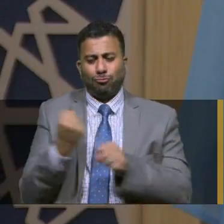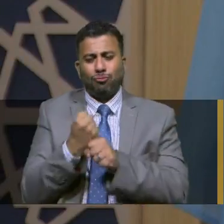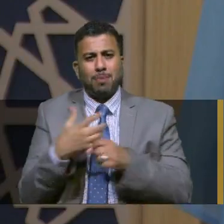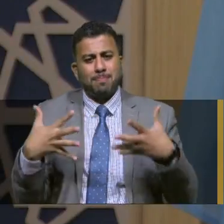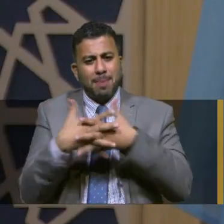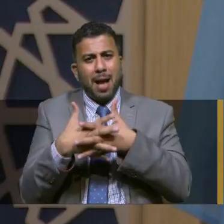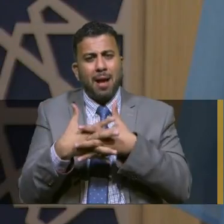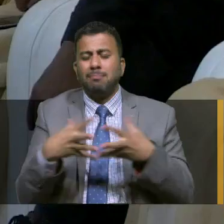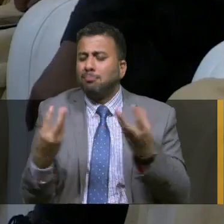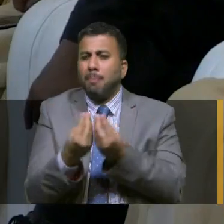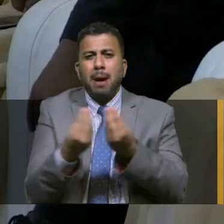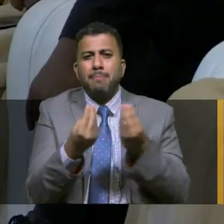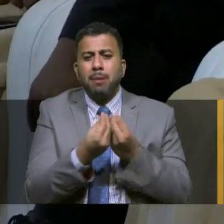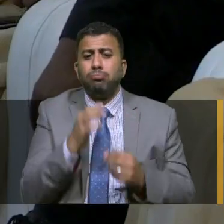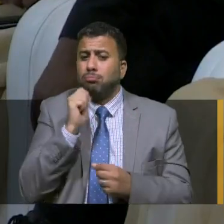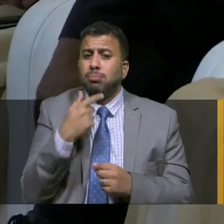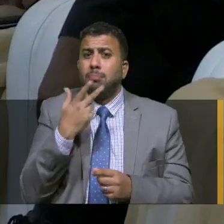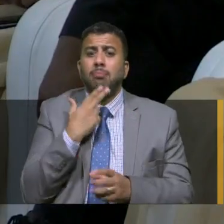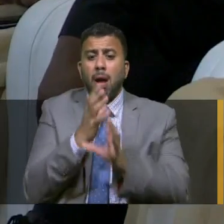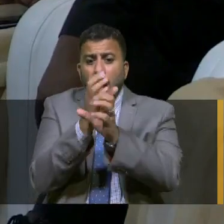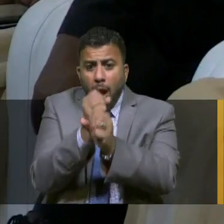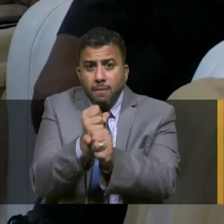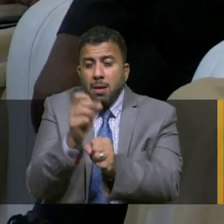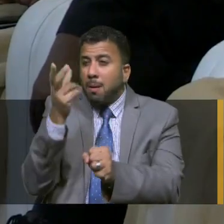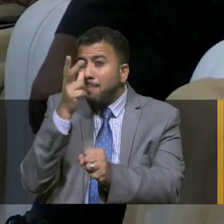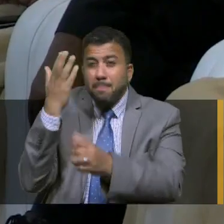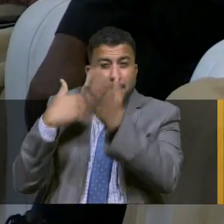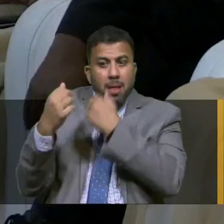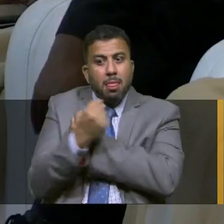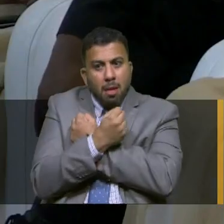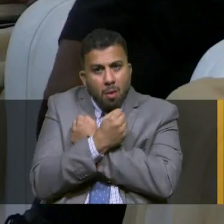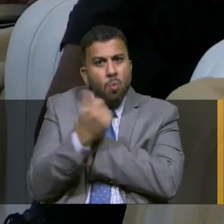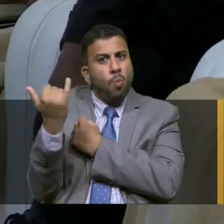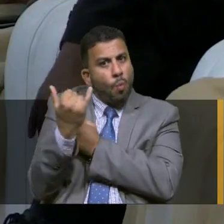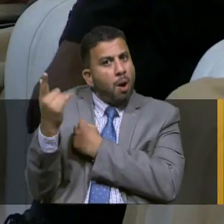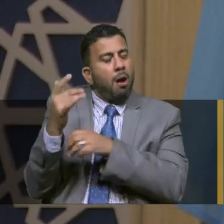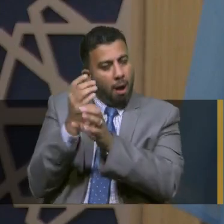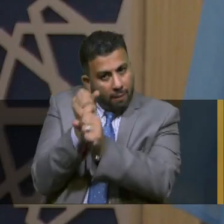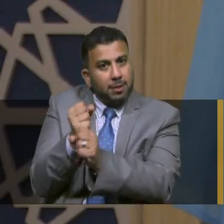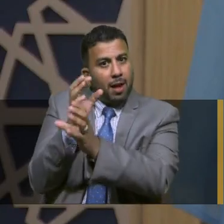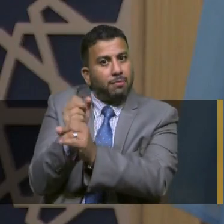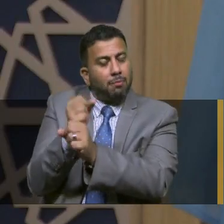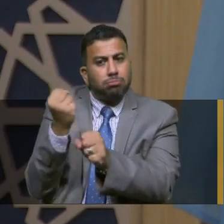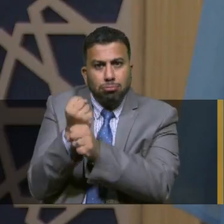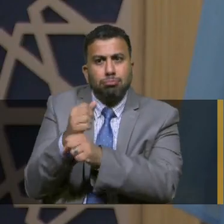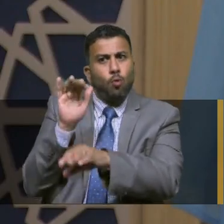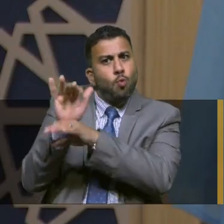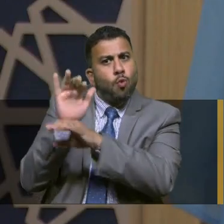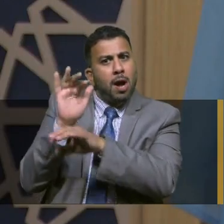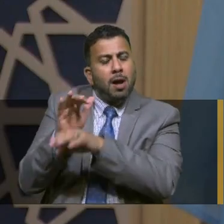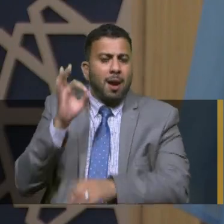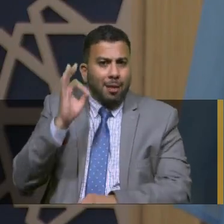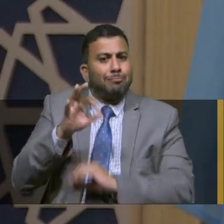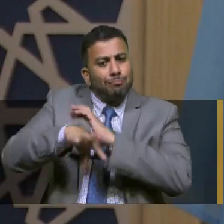وبقية شركاء وقال إن حماية الماضي هي سلسلة من المؤتمرات وورشات العمل الدولية التي ينظمها